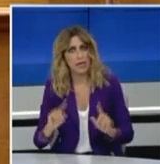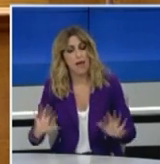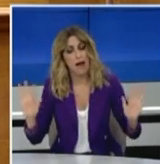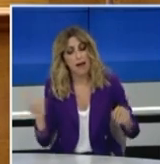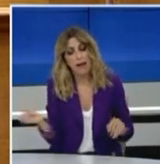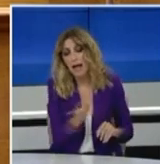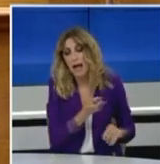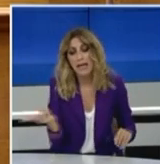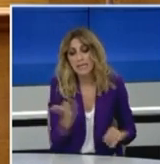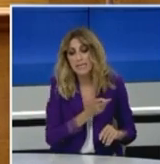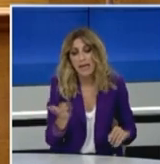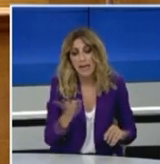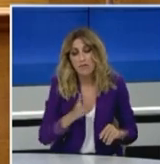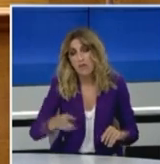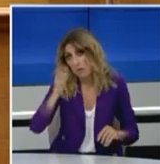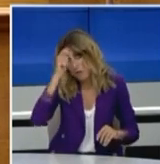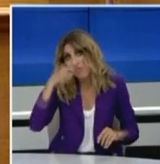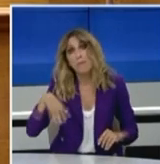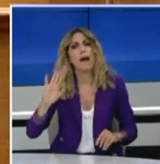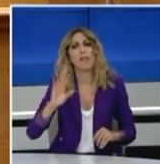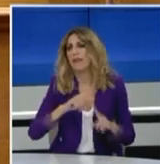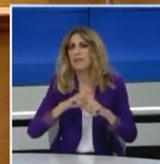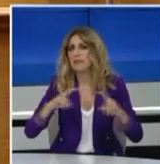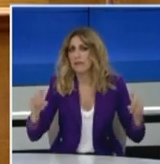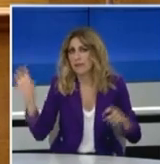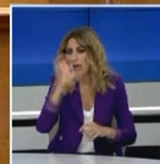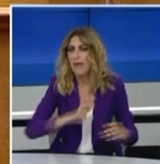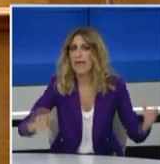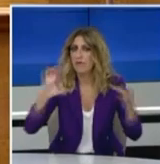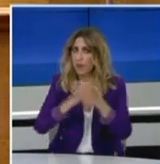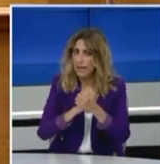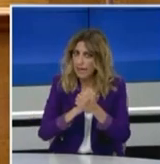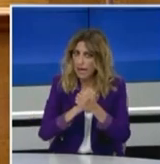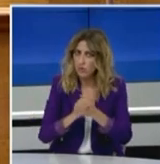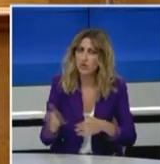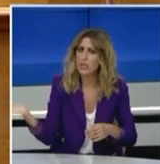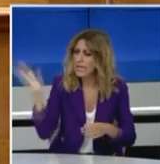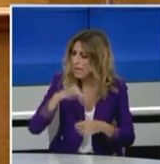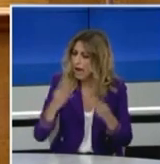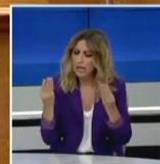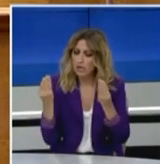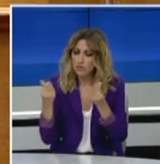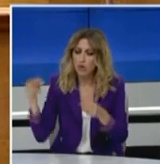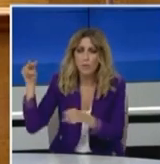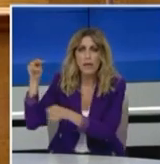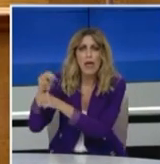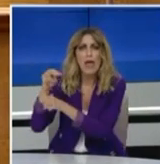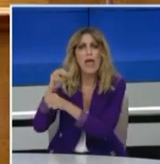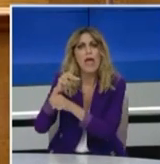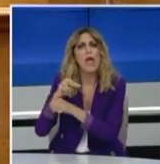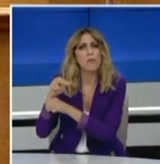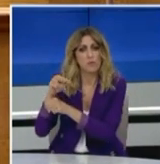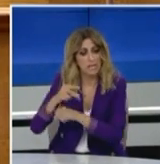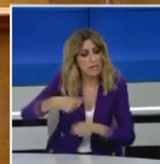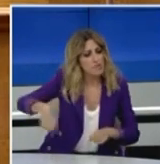το πλαίσιο που βάζει η Ευρωπαϊκή Ένωση, όπως και οι νέοι μηχανισμοί εποπτείας με τους οποίους έχετε όλοι